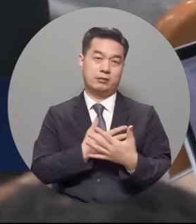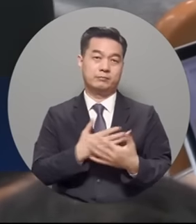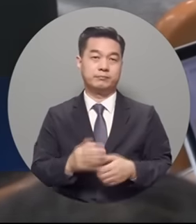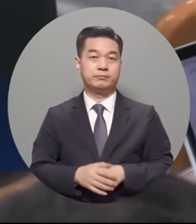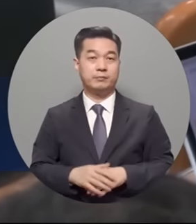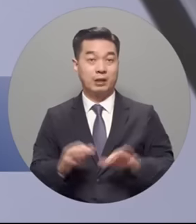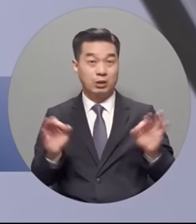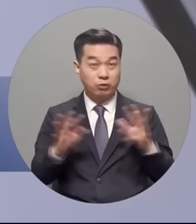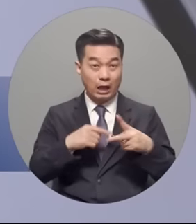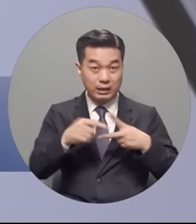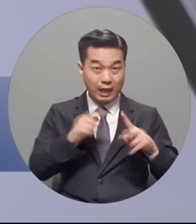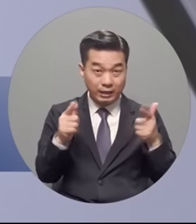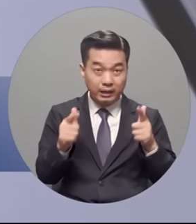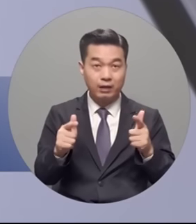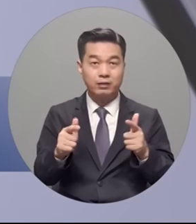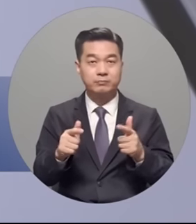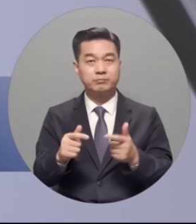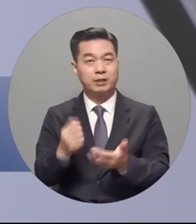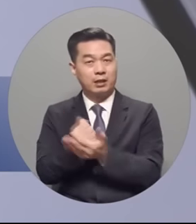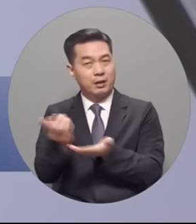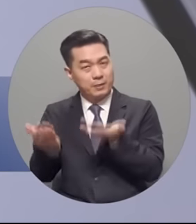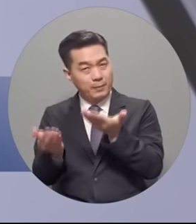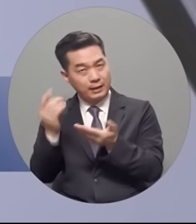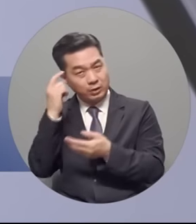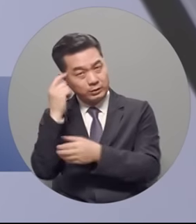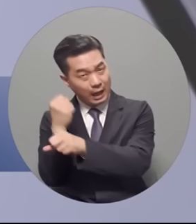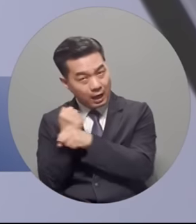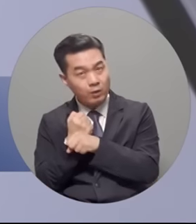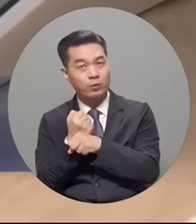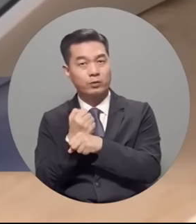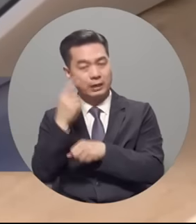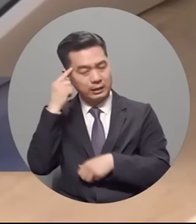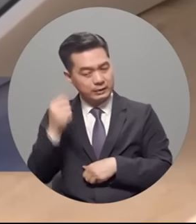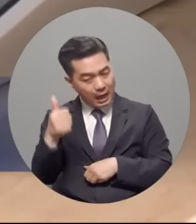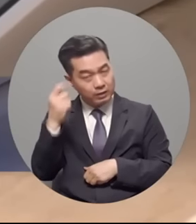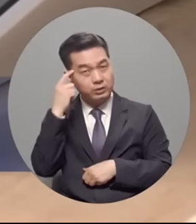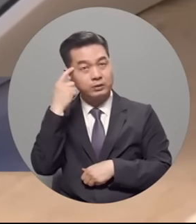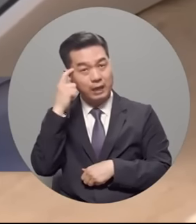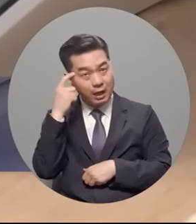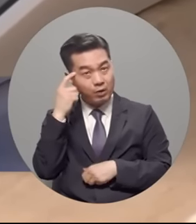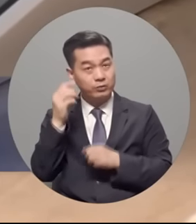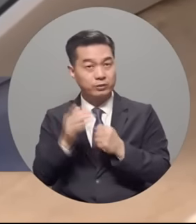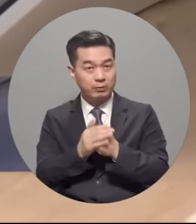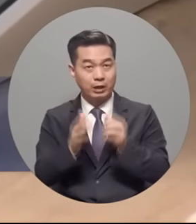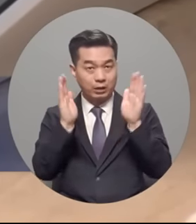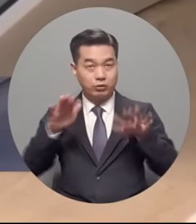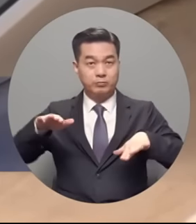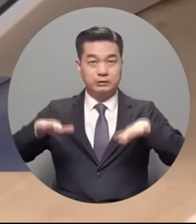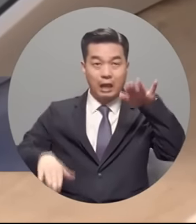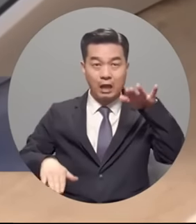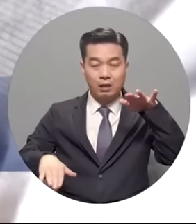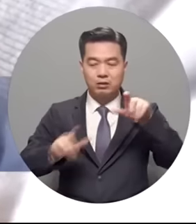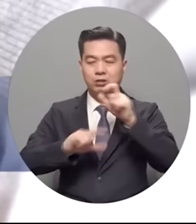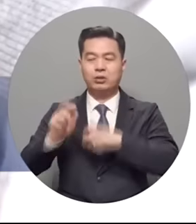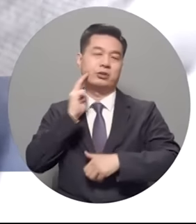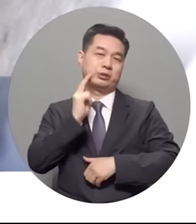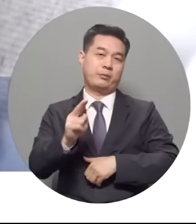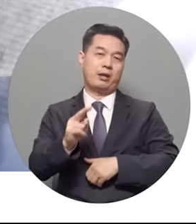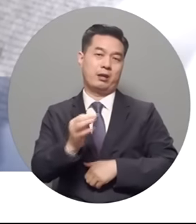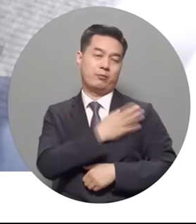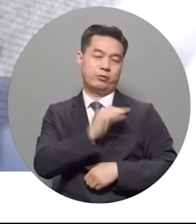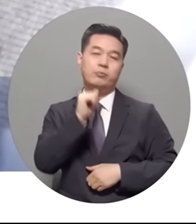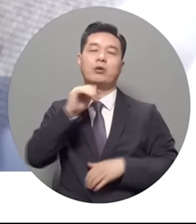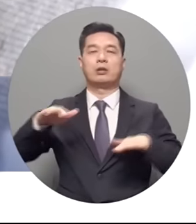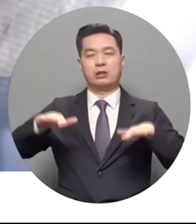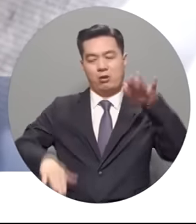사고, 인지 능력의 향상 이런 것들을 목표하려고 하면은 디지털 기기는 굉장히 불리해요. 교육에서 빈부 격차가 이렇게 수업 격차